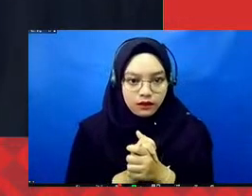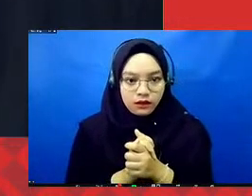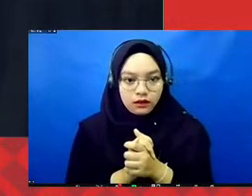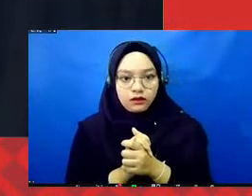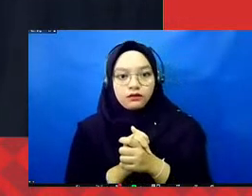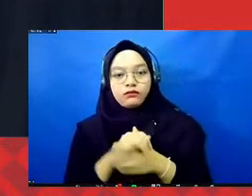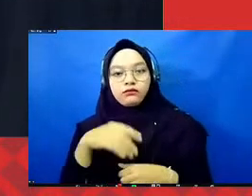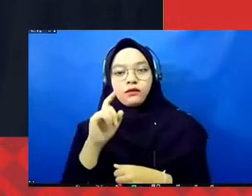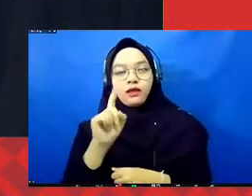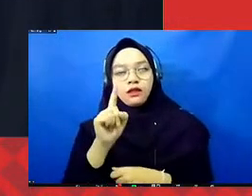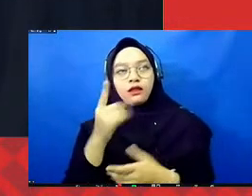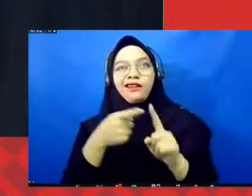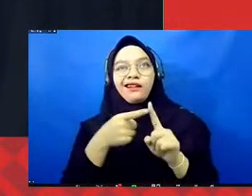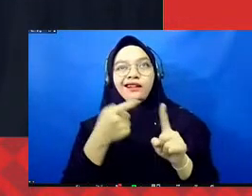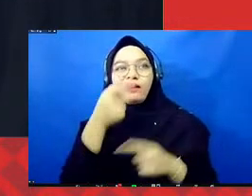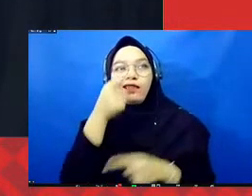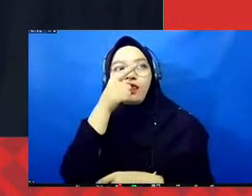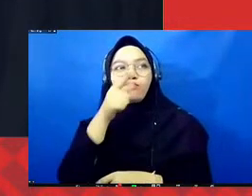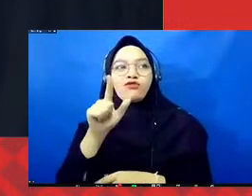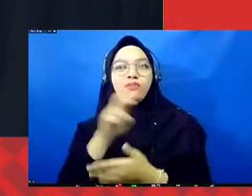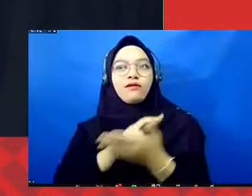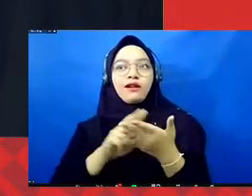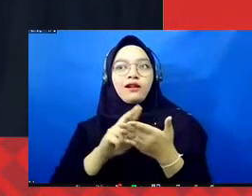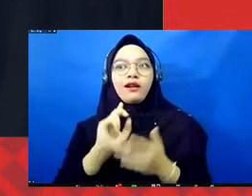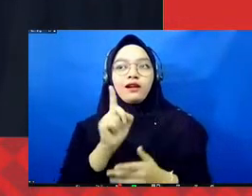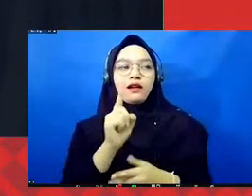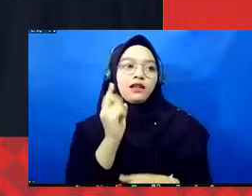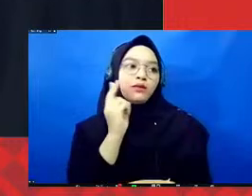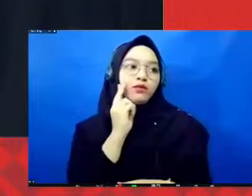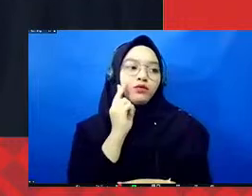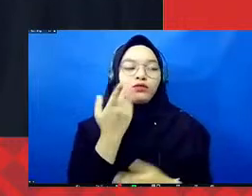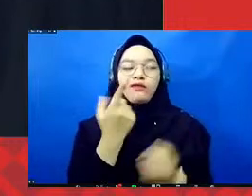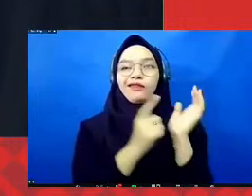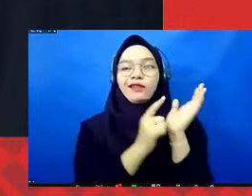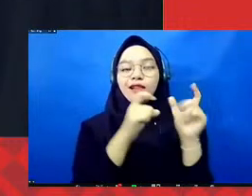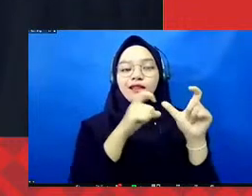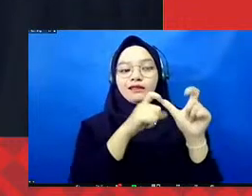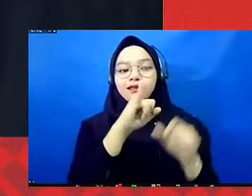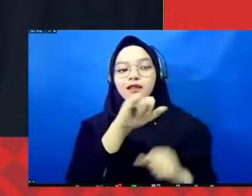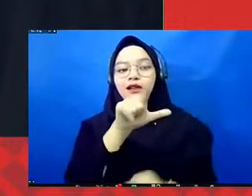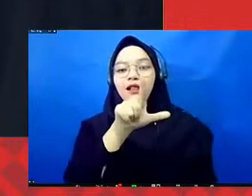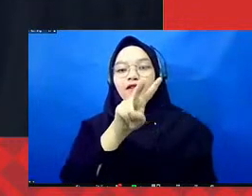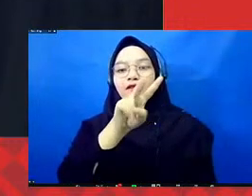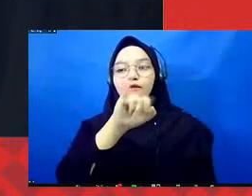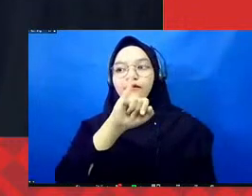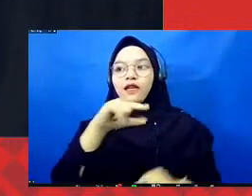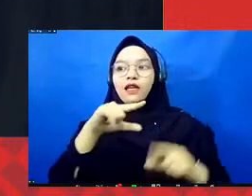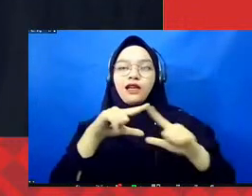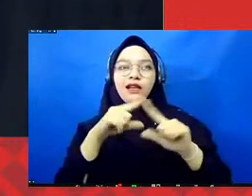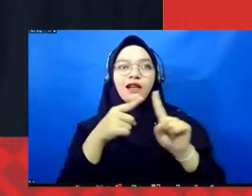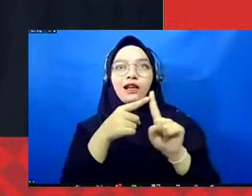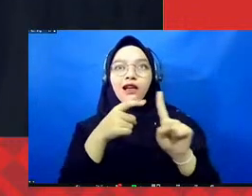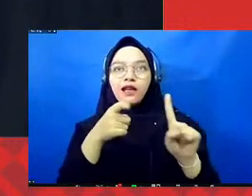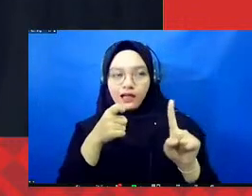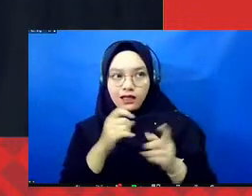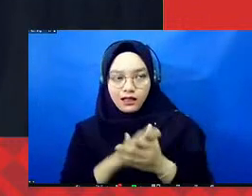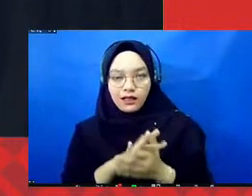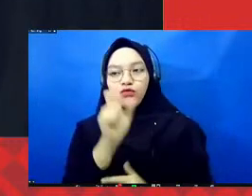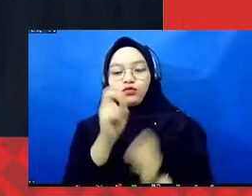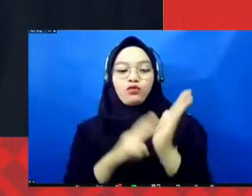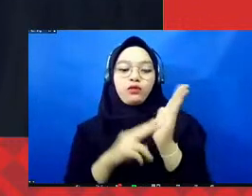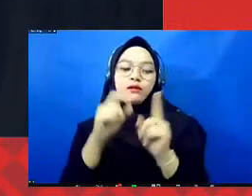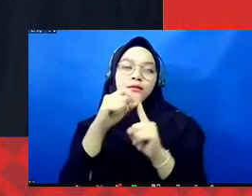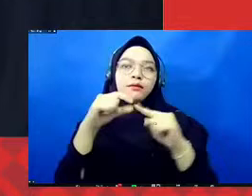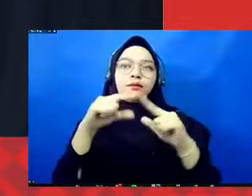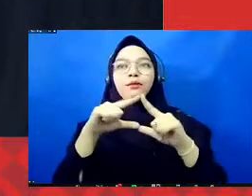Unang Mulhan, dan juga Ibu Dr. Sylvia Yazid dari Universitas Parahyangan Bandung. Terima kasih kepada